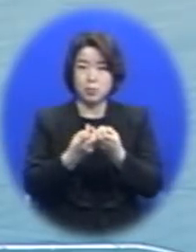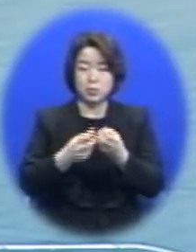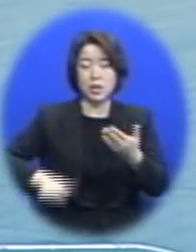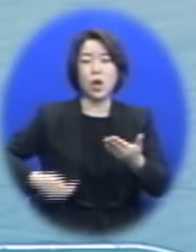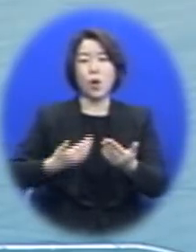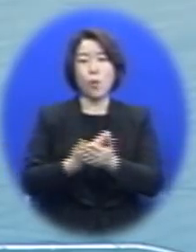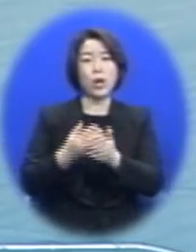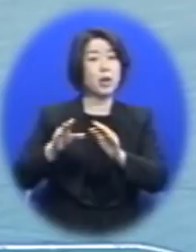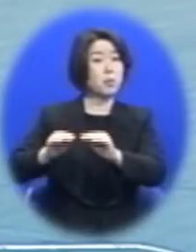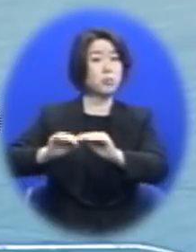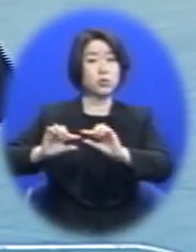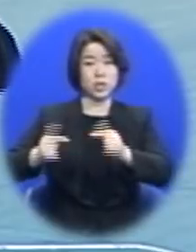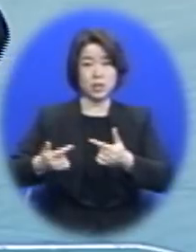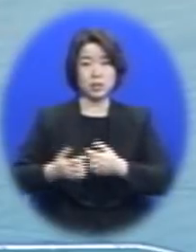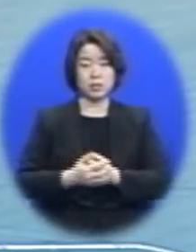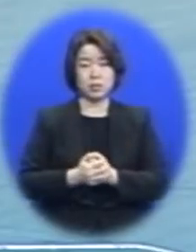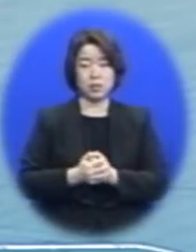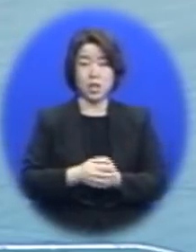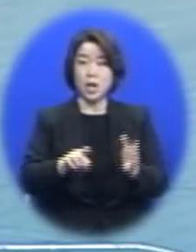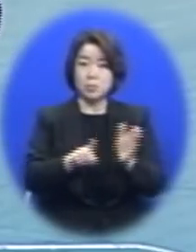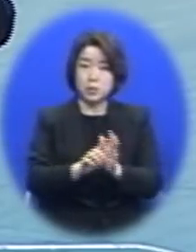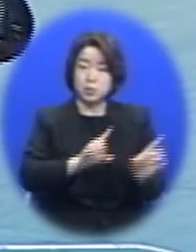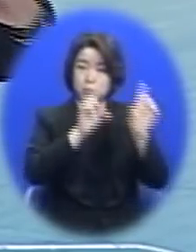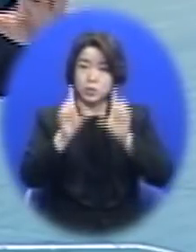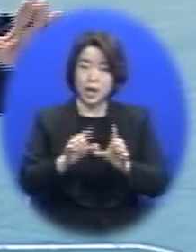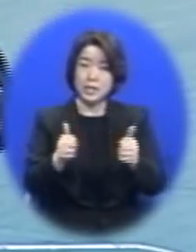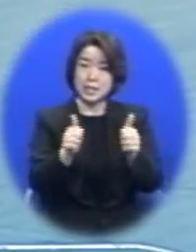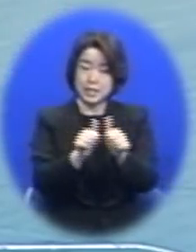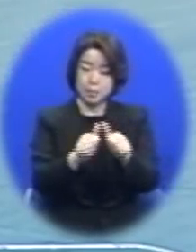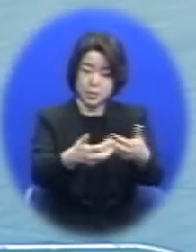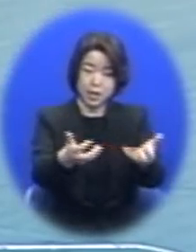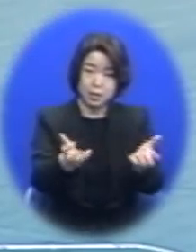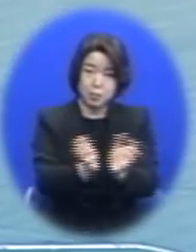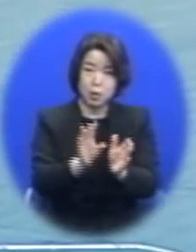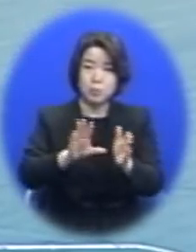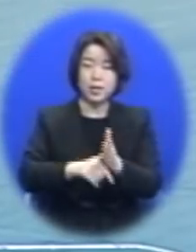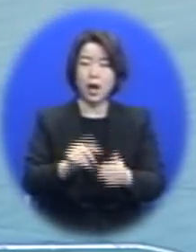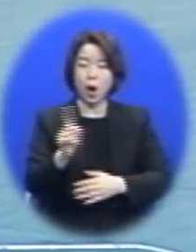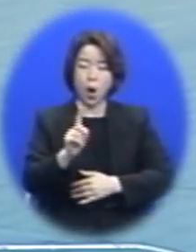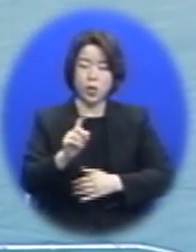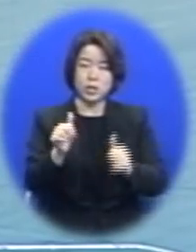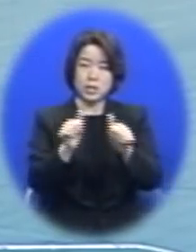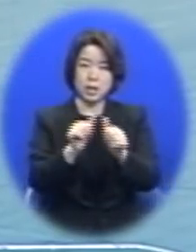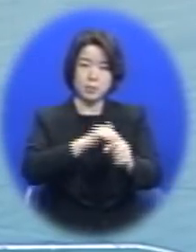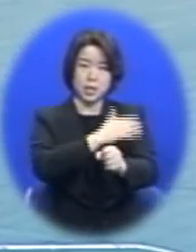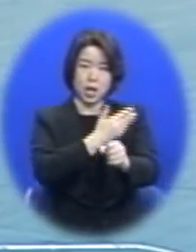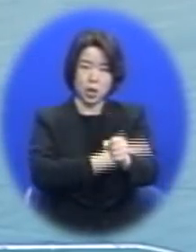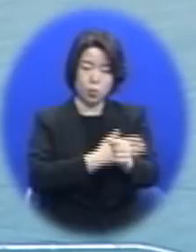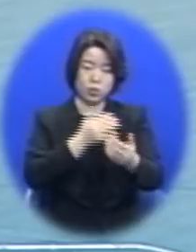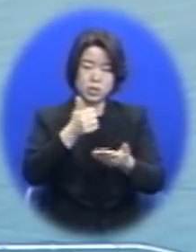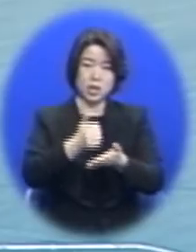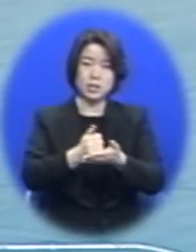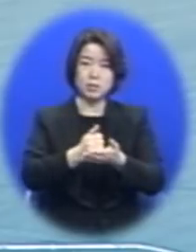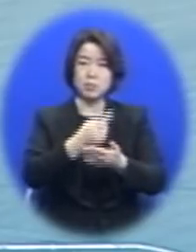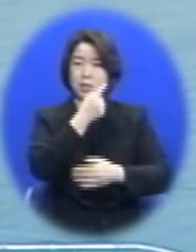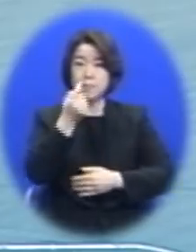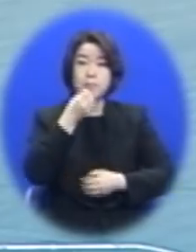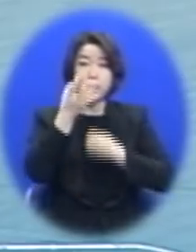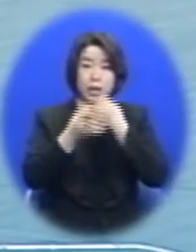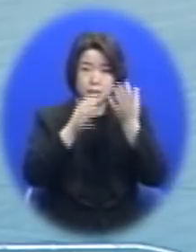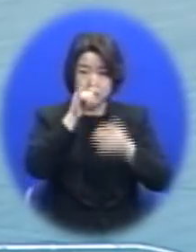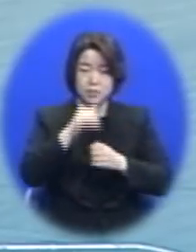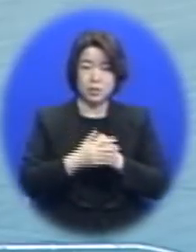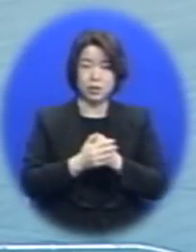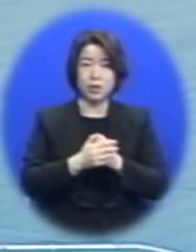것입니다 믿음으로 사는 남자들 모임 때 어느 남자 권사님이 간 정을 하셨습니다 그 권사님 에게는